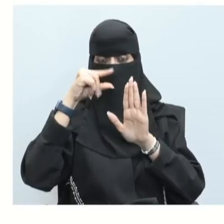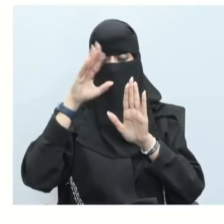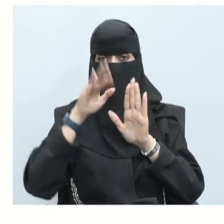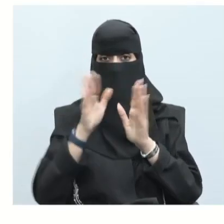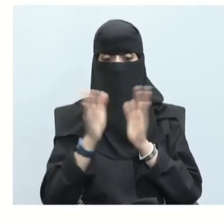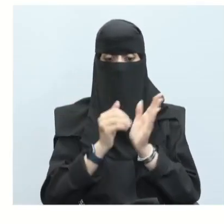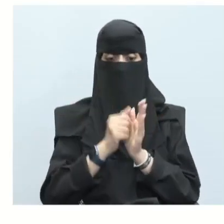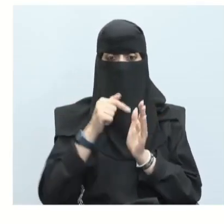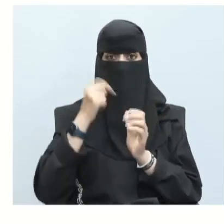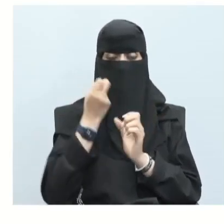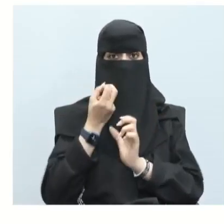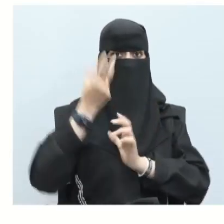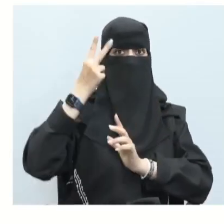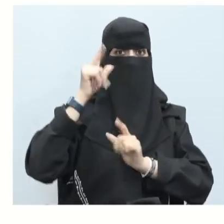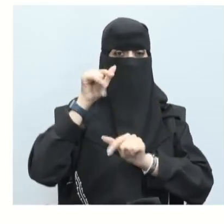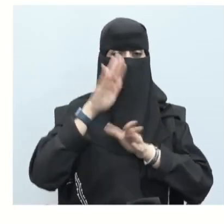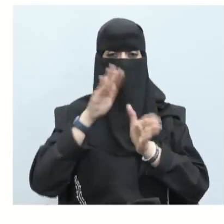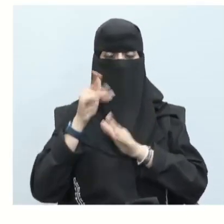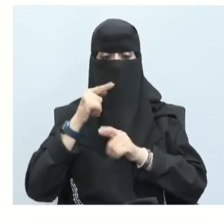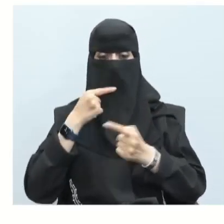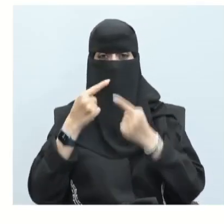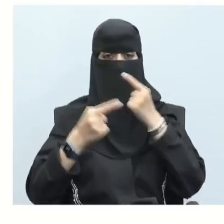درس الوعي بالمغالطات